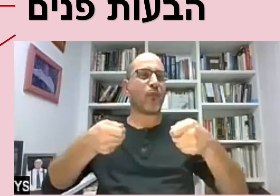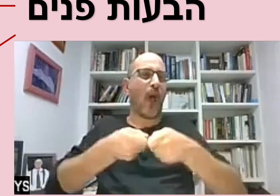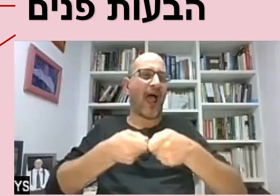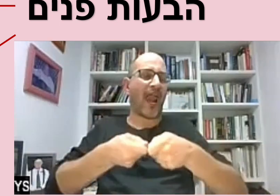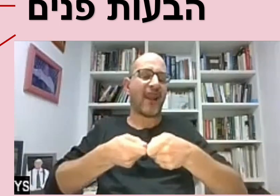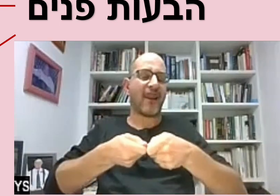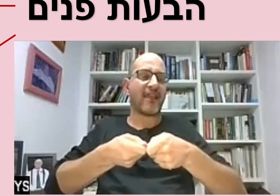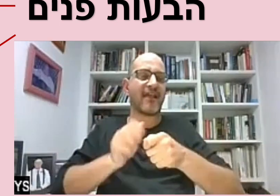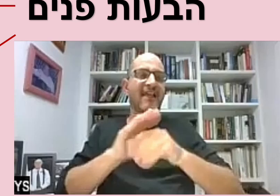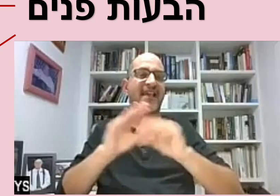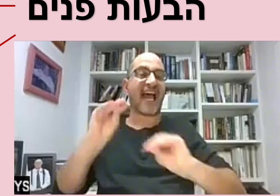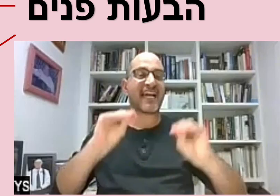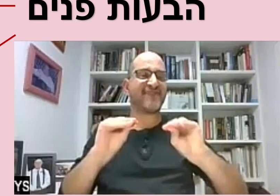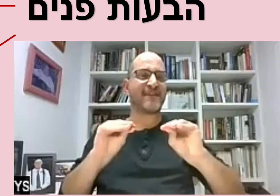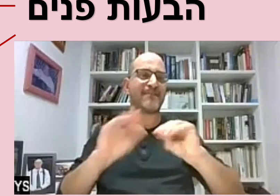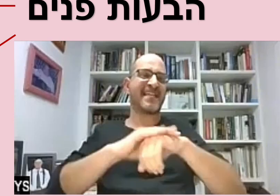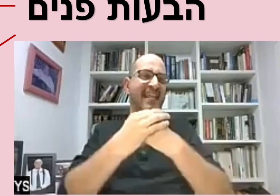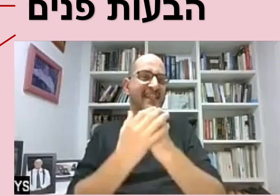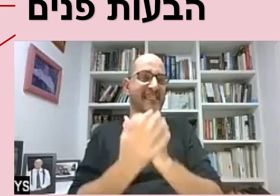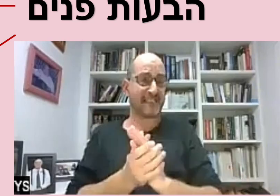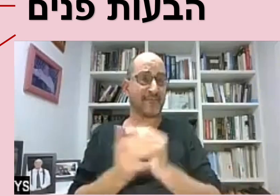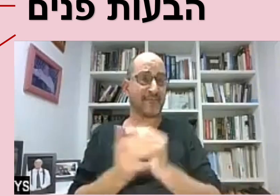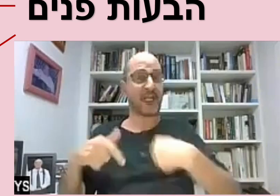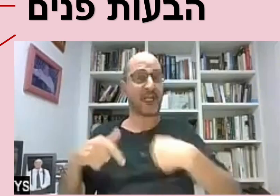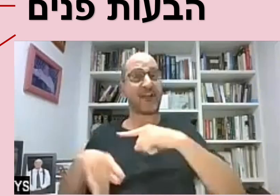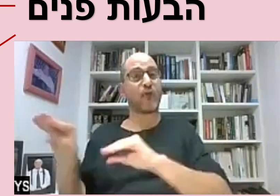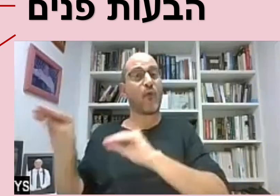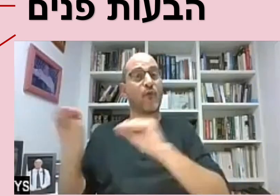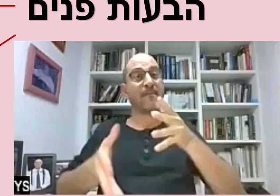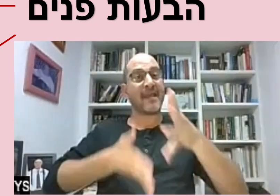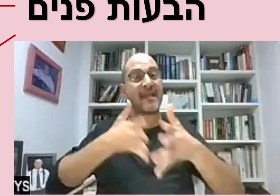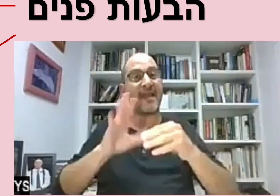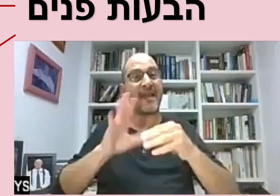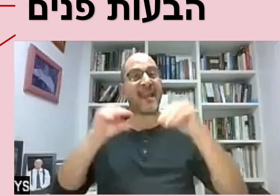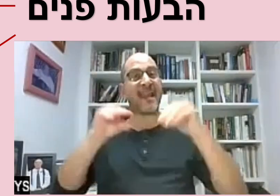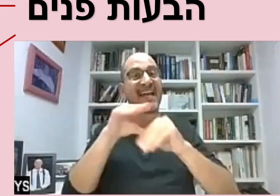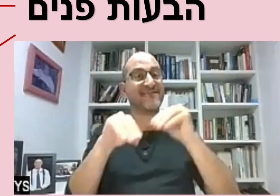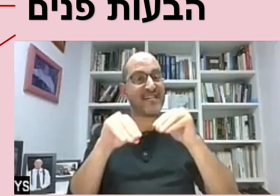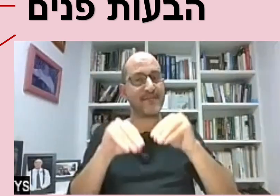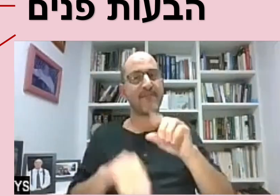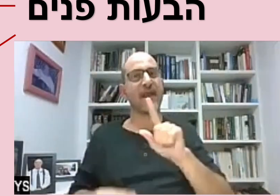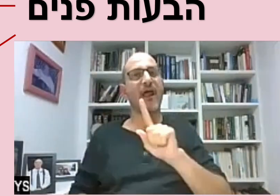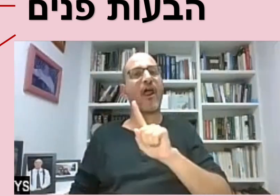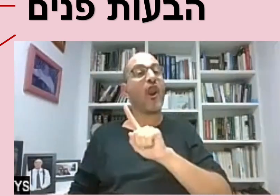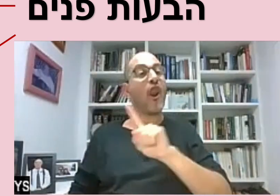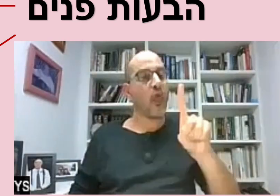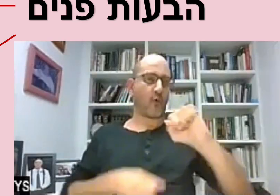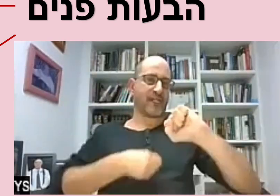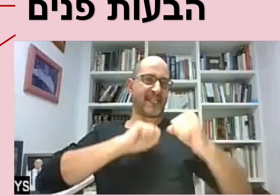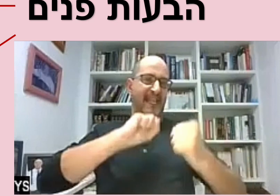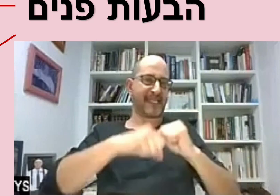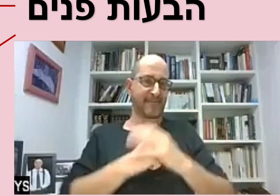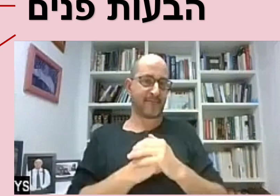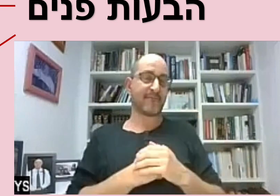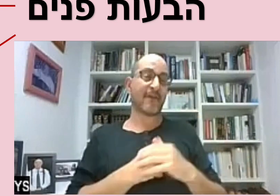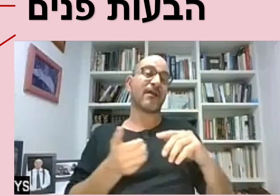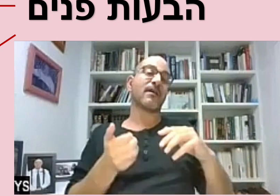עד עכשיו דיברנו על הרכיבים הידניים, עכשיו אנחנו עוברים לרכיבים הלא